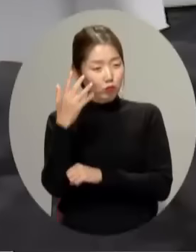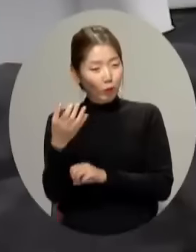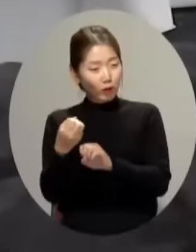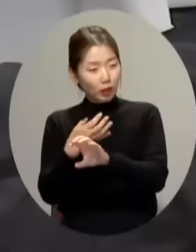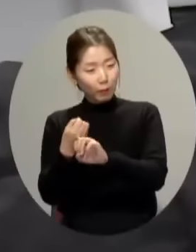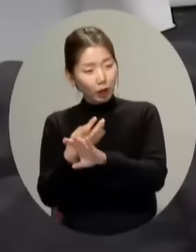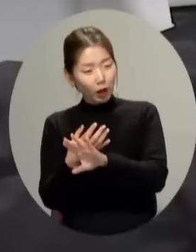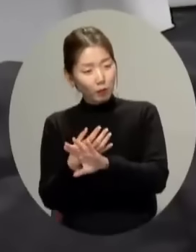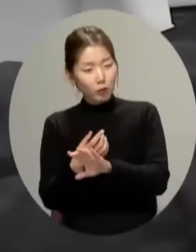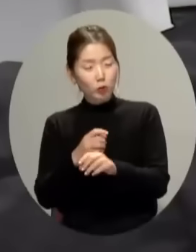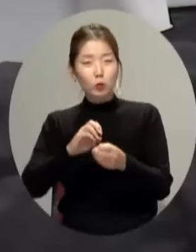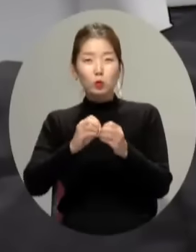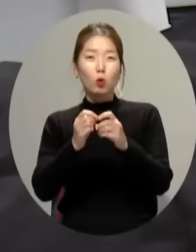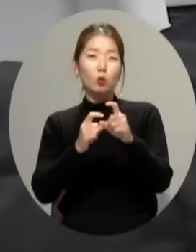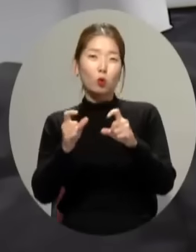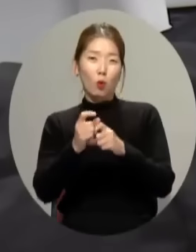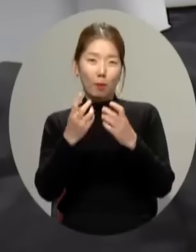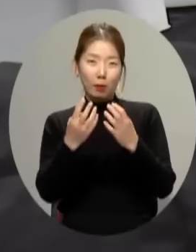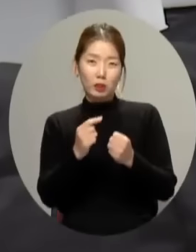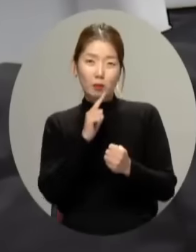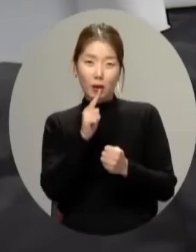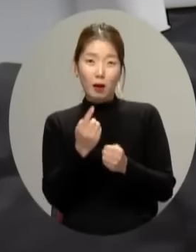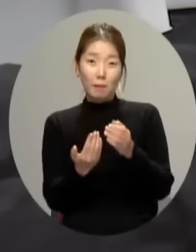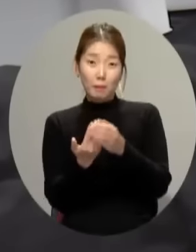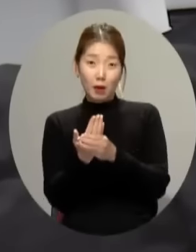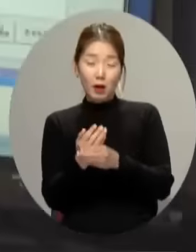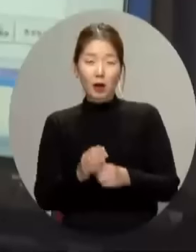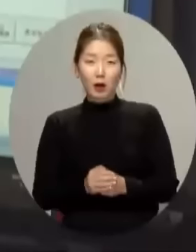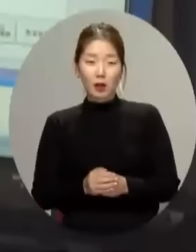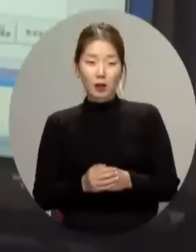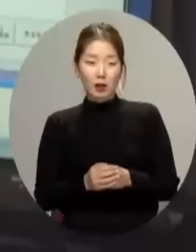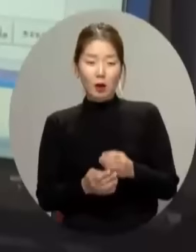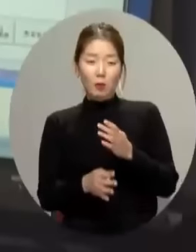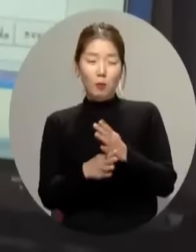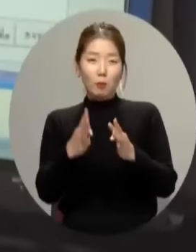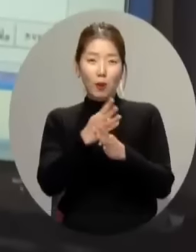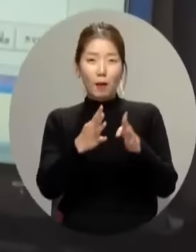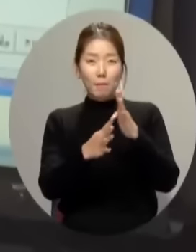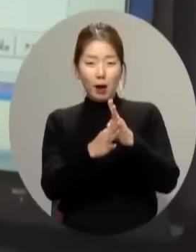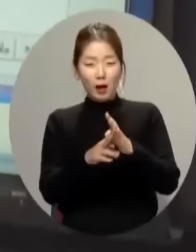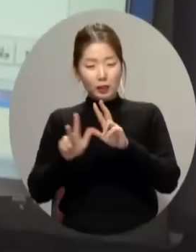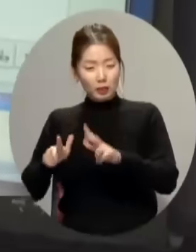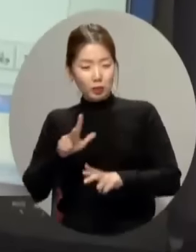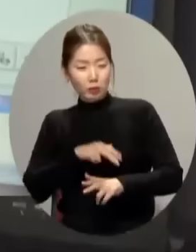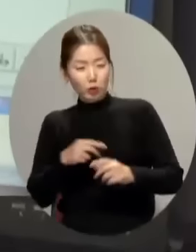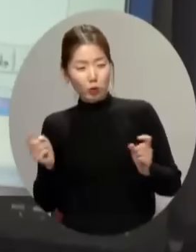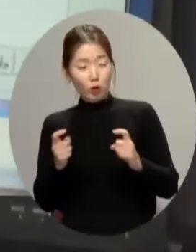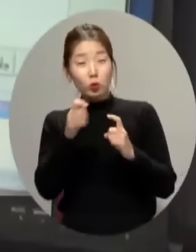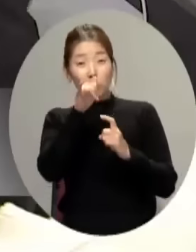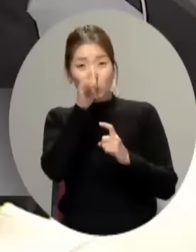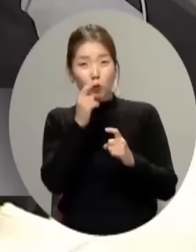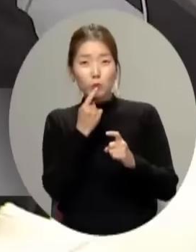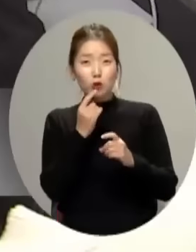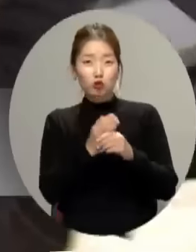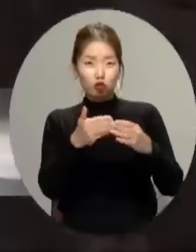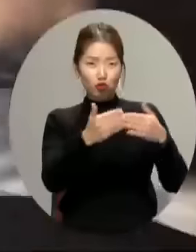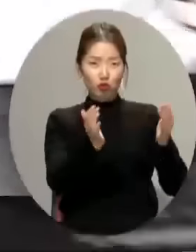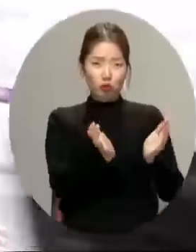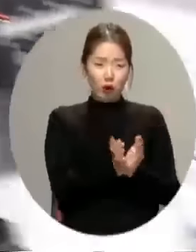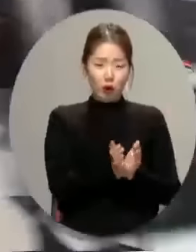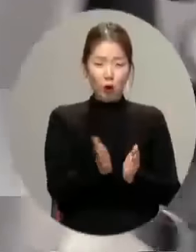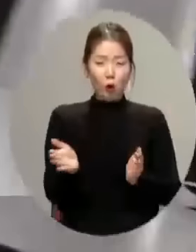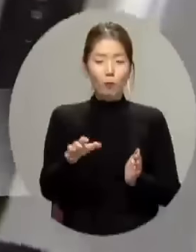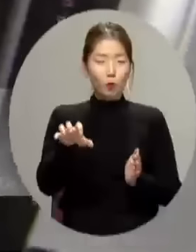공방은 가열될 전망입니다 전직 다선 의원과 현역 의원이 맞대결을 펼치거나 민주당 지역구 의원이